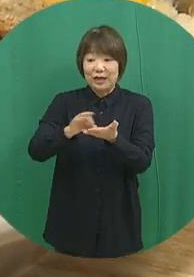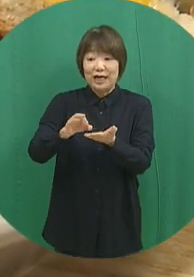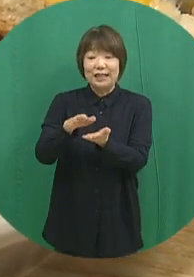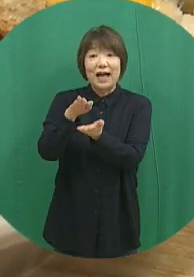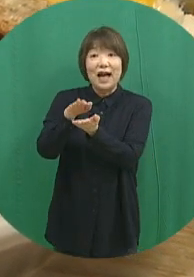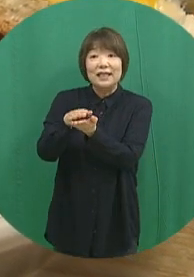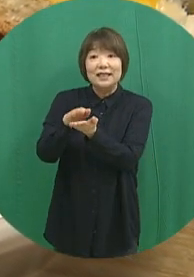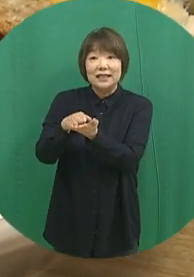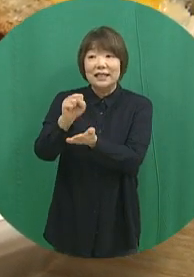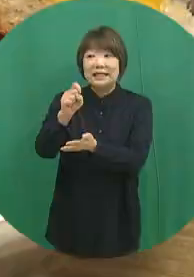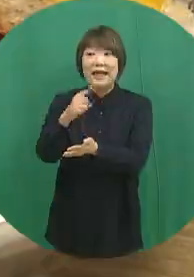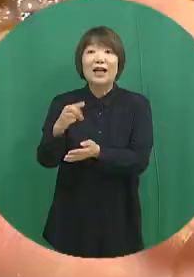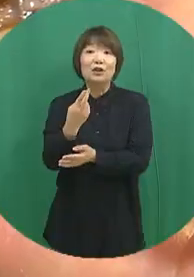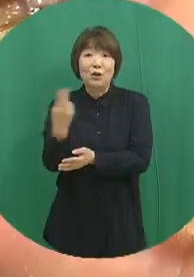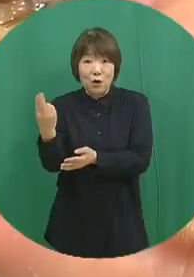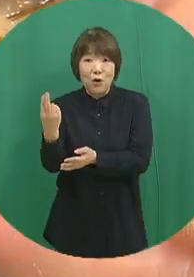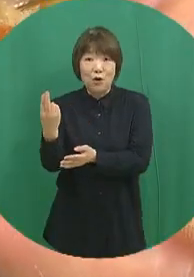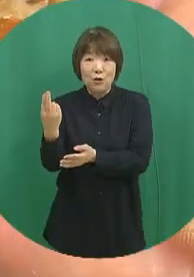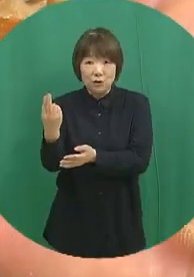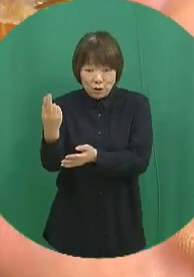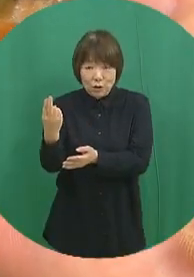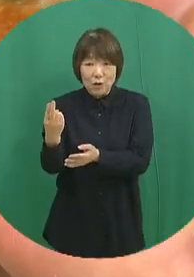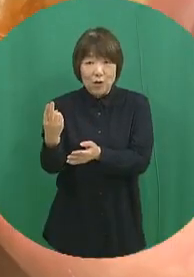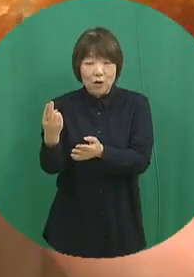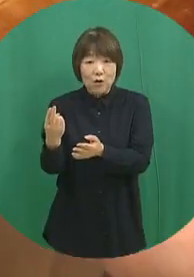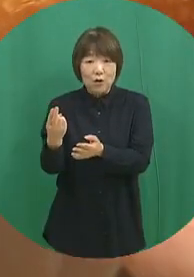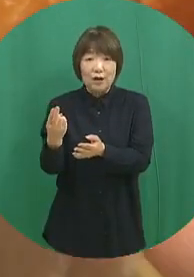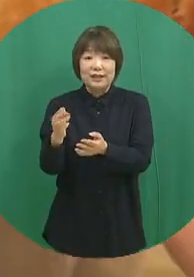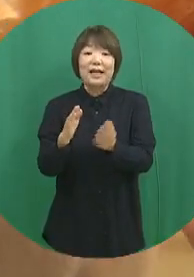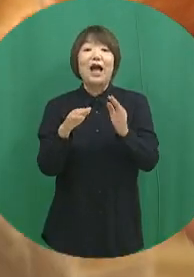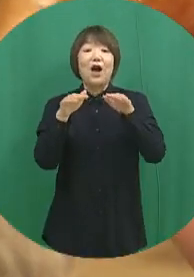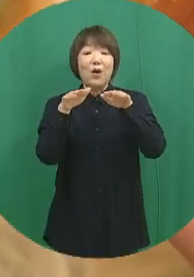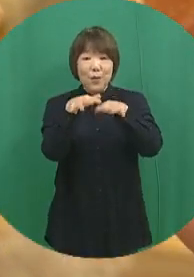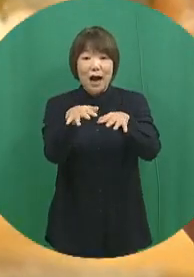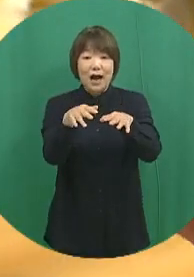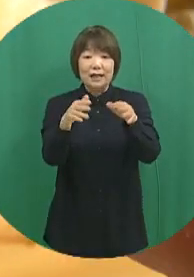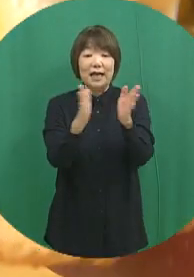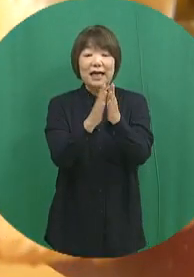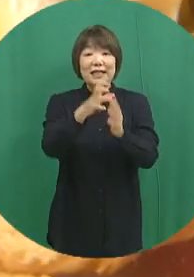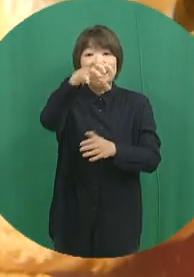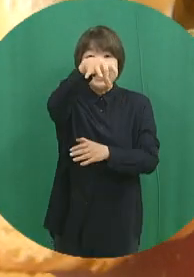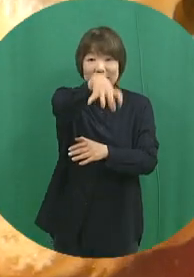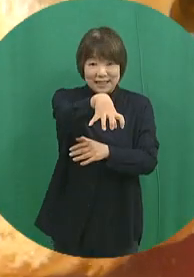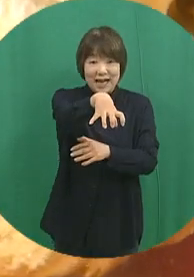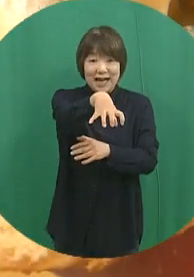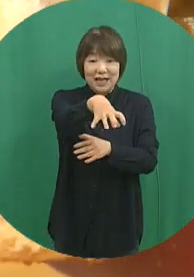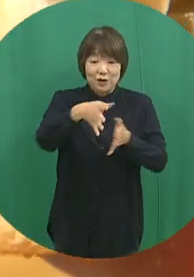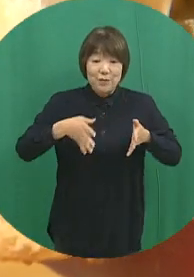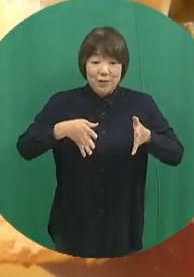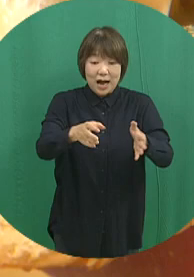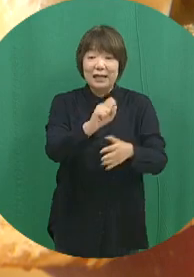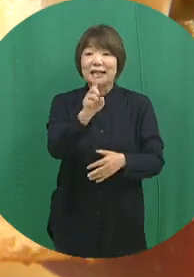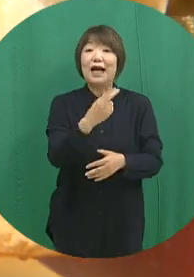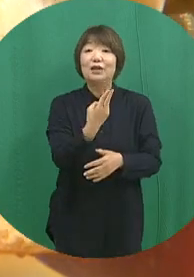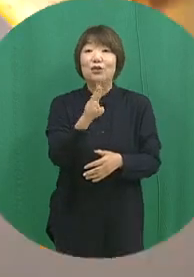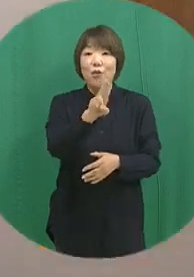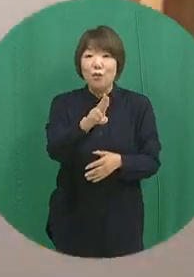ったキューバサンド。人気のホットサンドと参道で店名がサンドというわけです